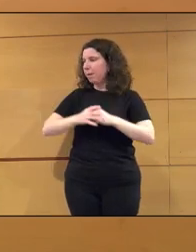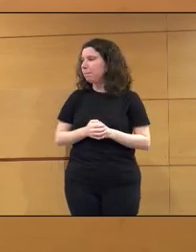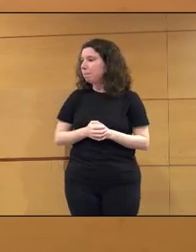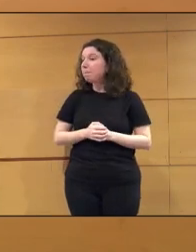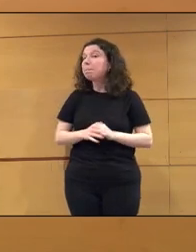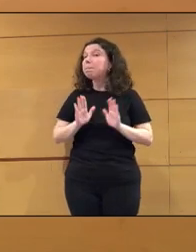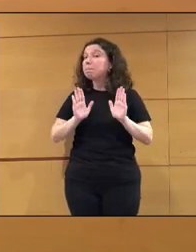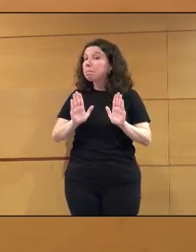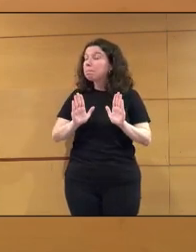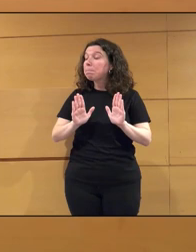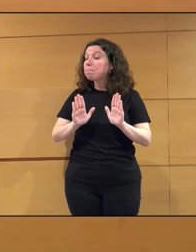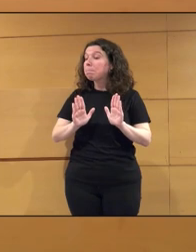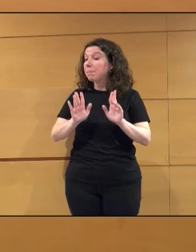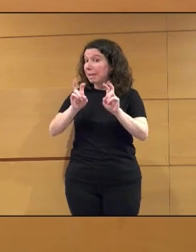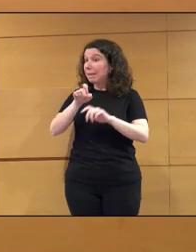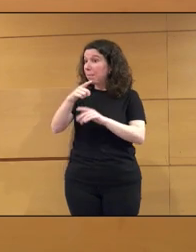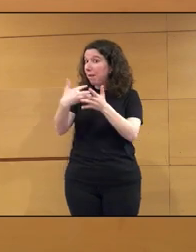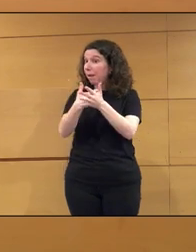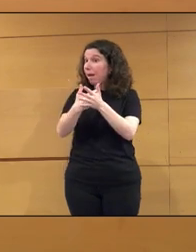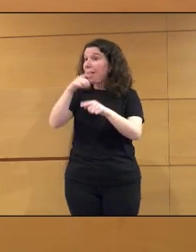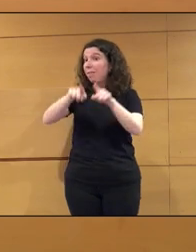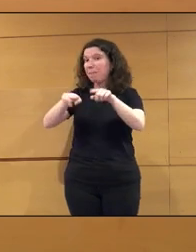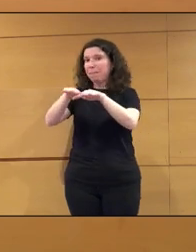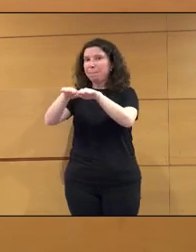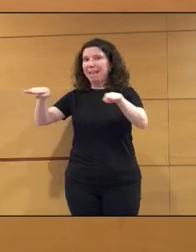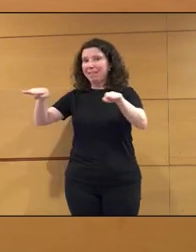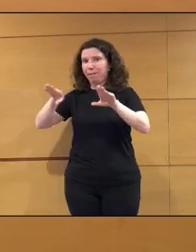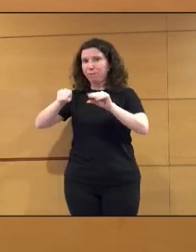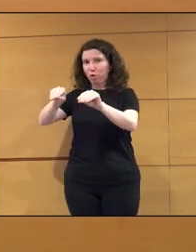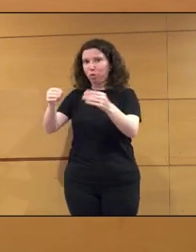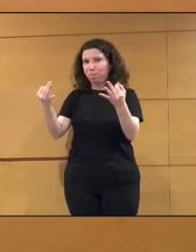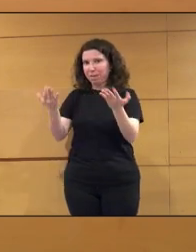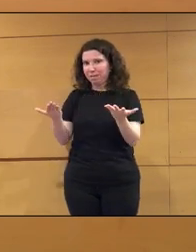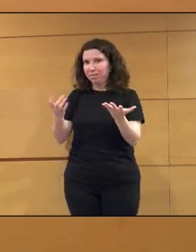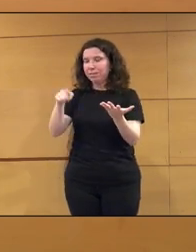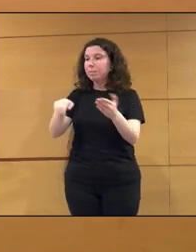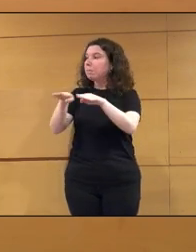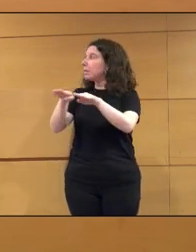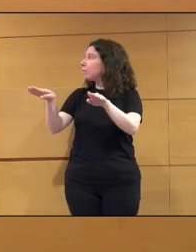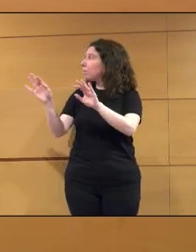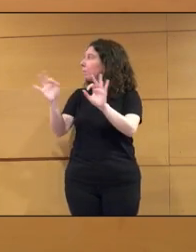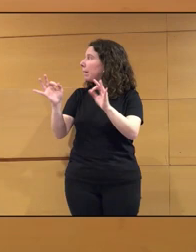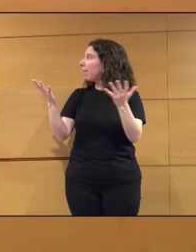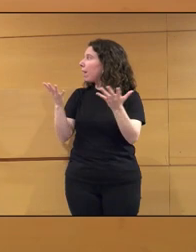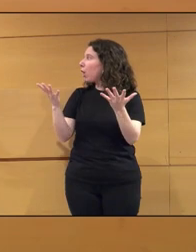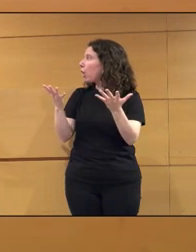depèn de la... Tot això depèn de la plataforma i llavors de com estigui preparada. Vos com posim?